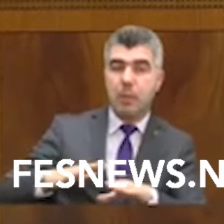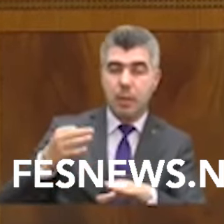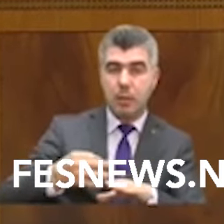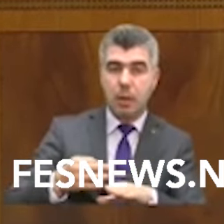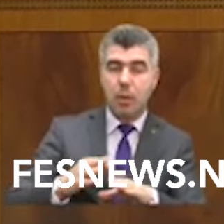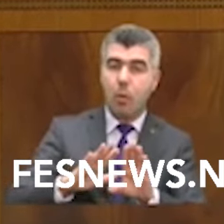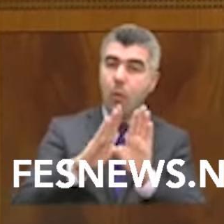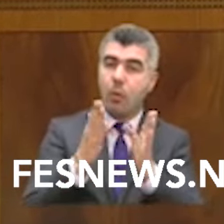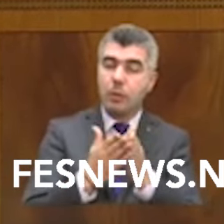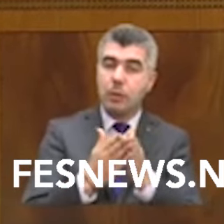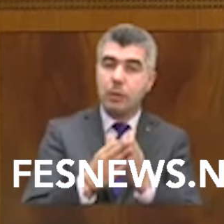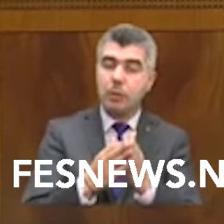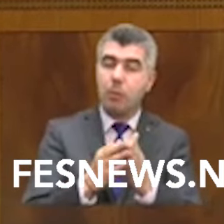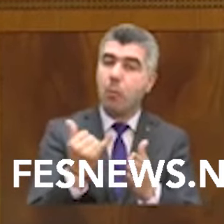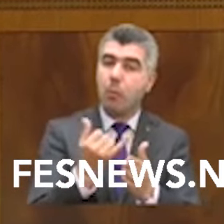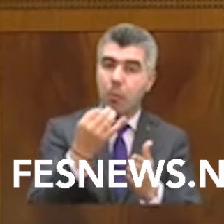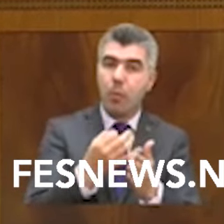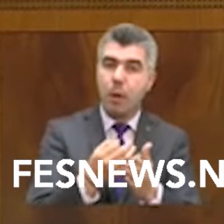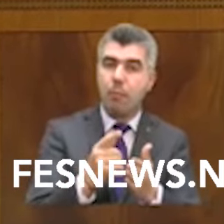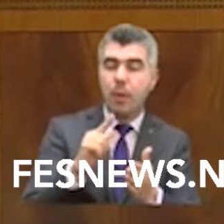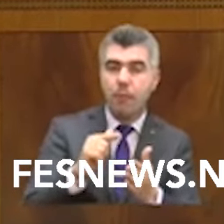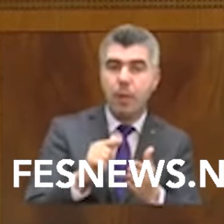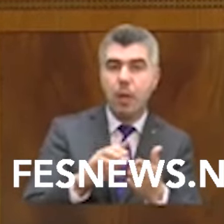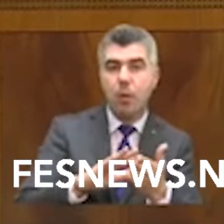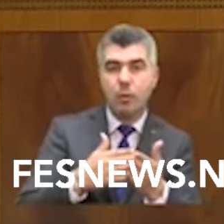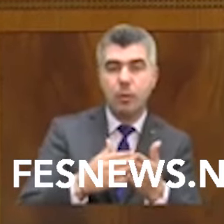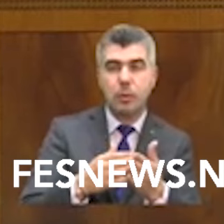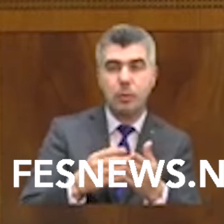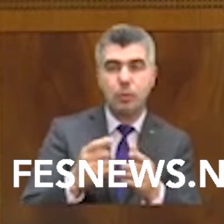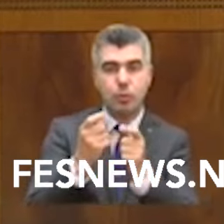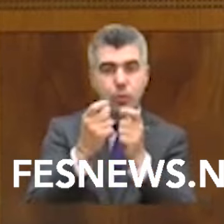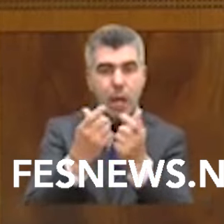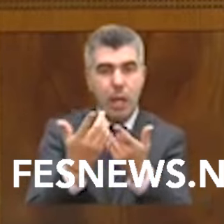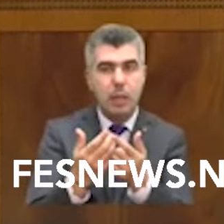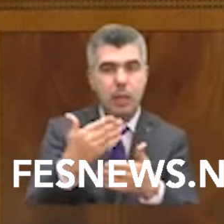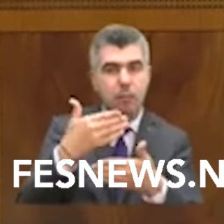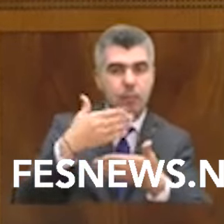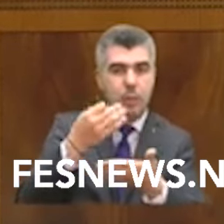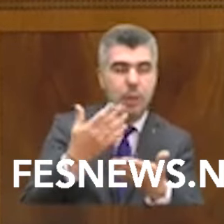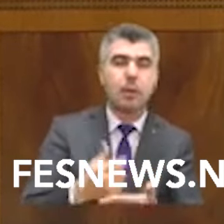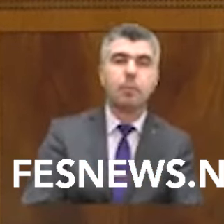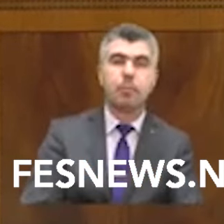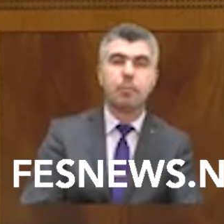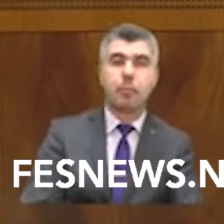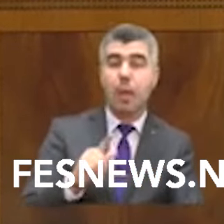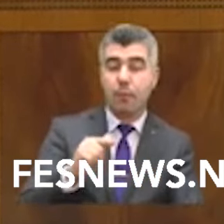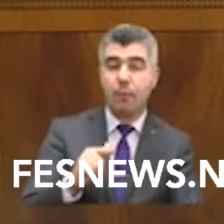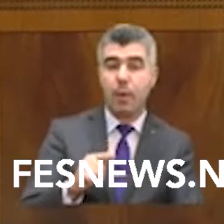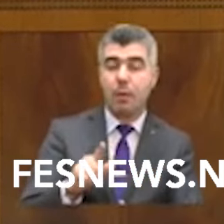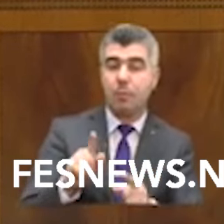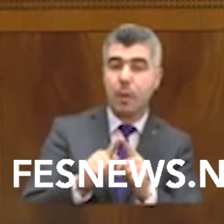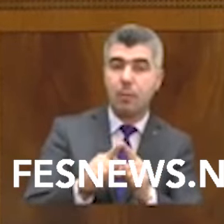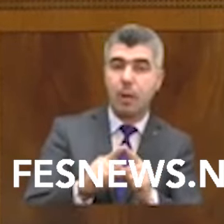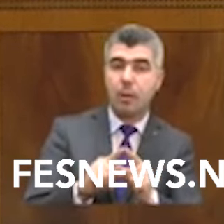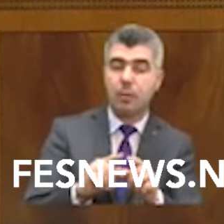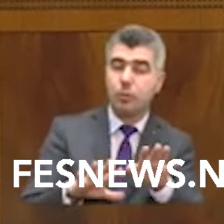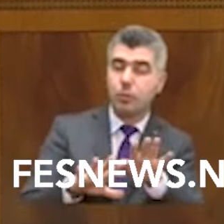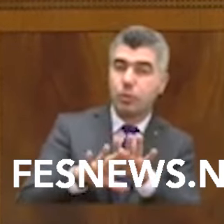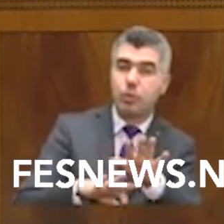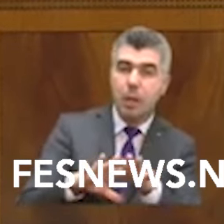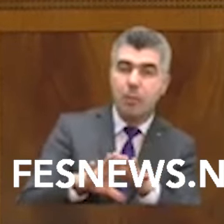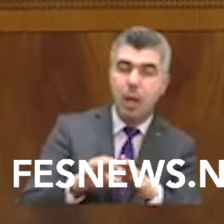سياسه عموميه كبرى مرتبطه بقضايا الاستثمار، هو سياسه عموميه مرتبطه بورش الدولة الاجتماعية،